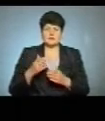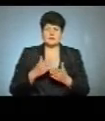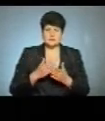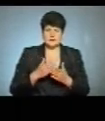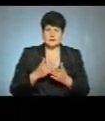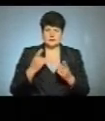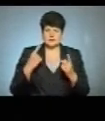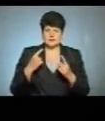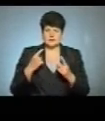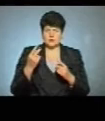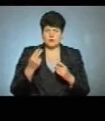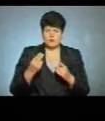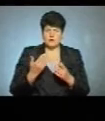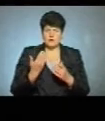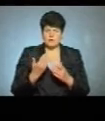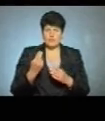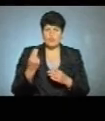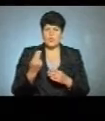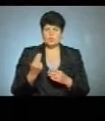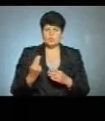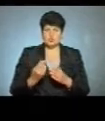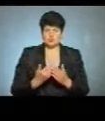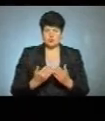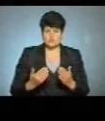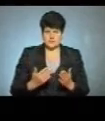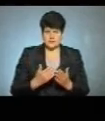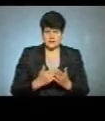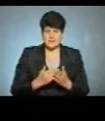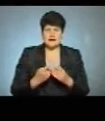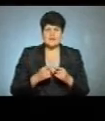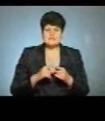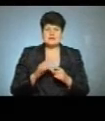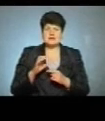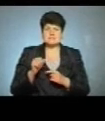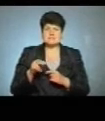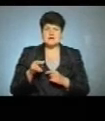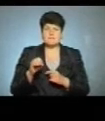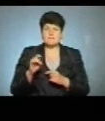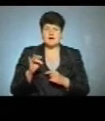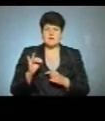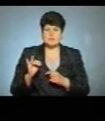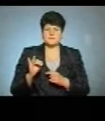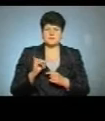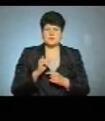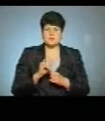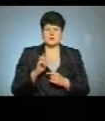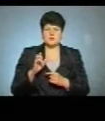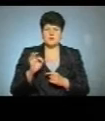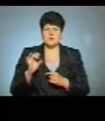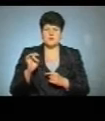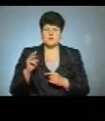в фондах художнього музею. Ось. А це сапери, відомий Ігоря Бортника.